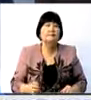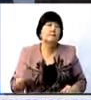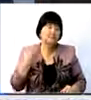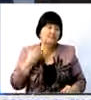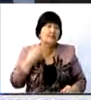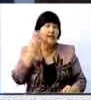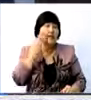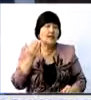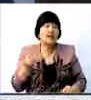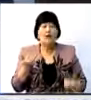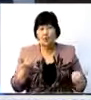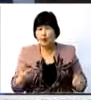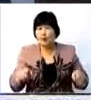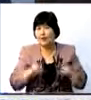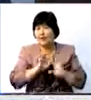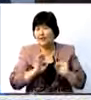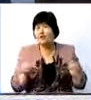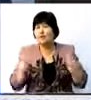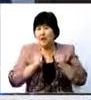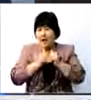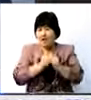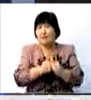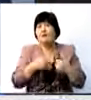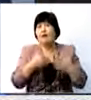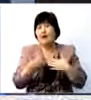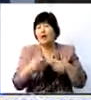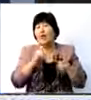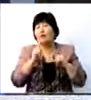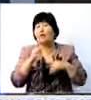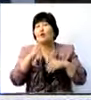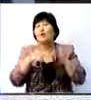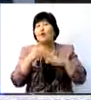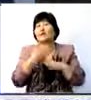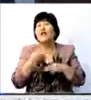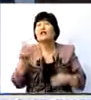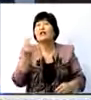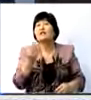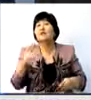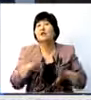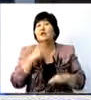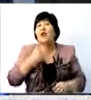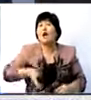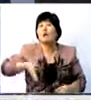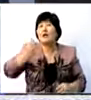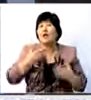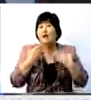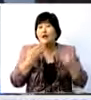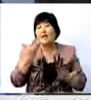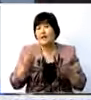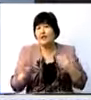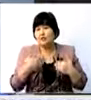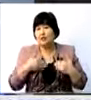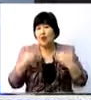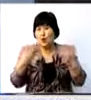Қызылорда мен Татарстан бүгінгі таңда керемет әріптестік қарым қатынаста. Форумда құрылыс саласын цифрландыру туралы баяндама оқыдым. Егер біз